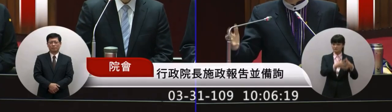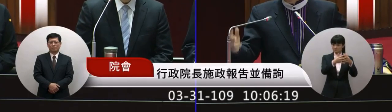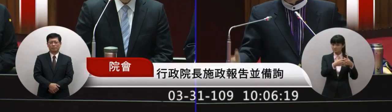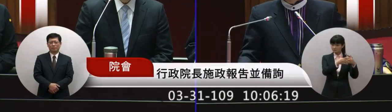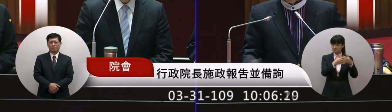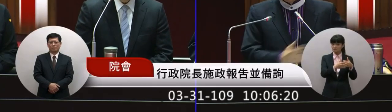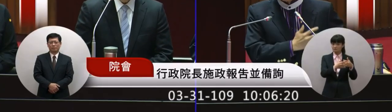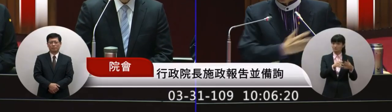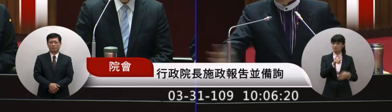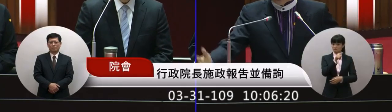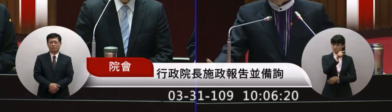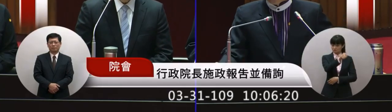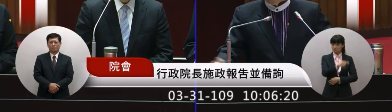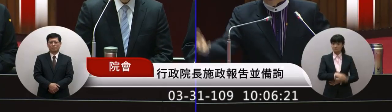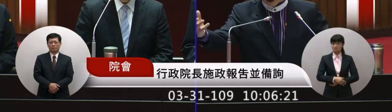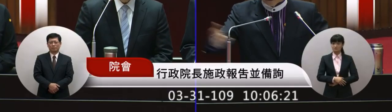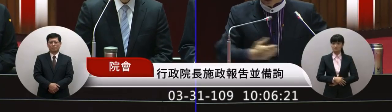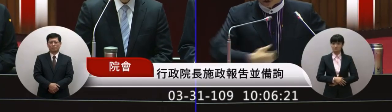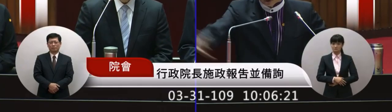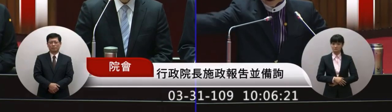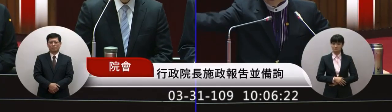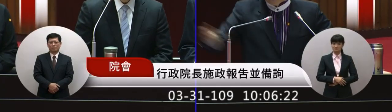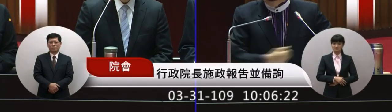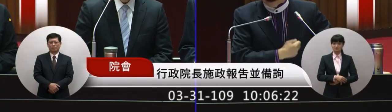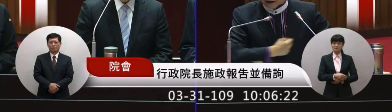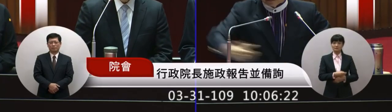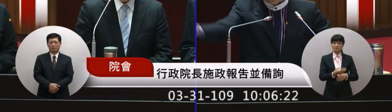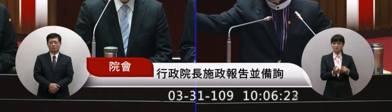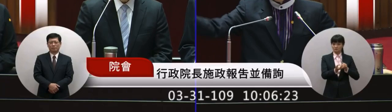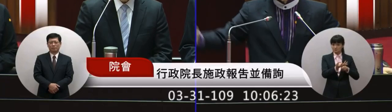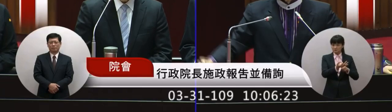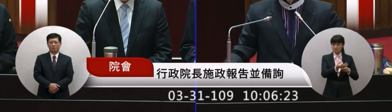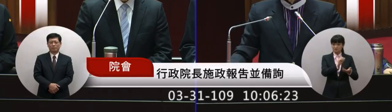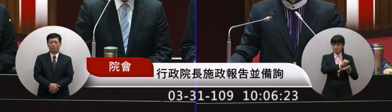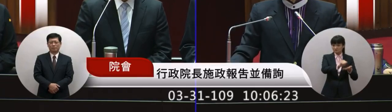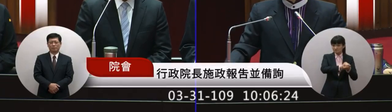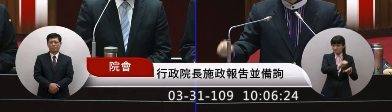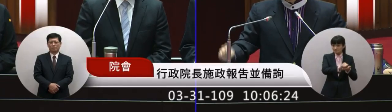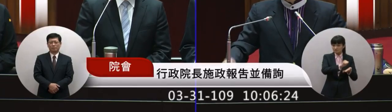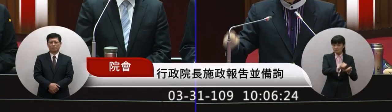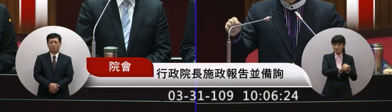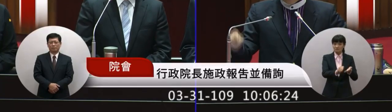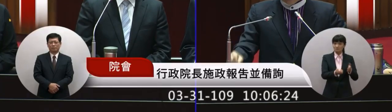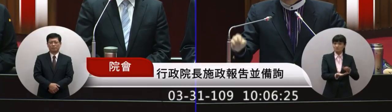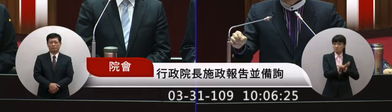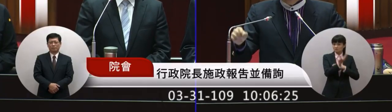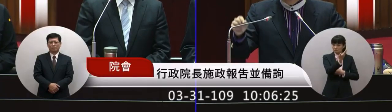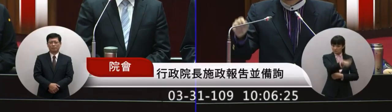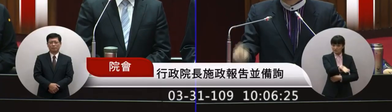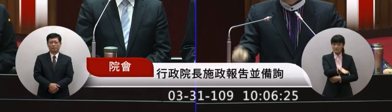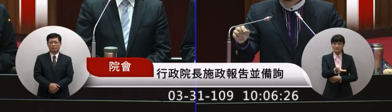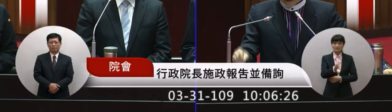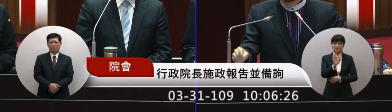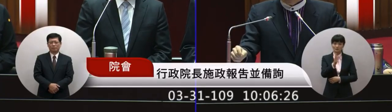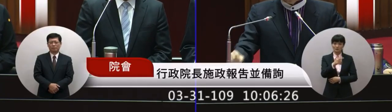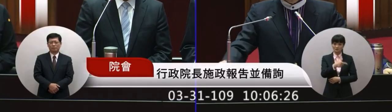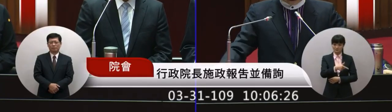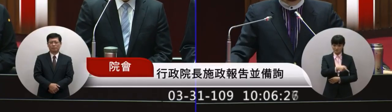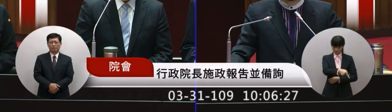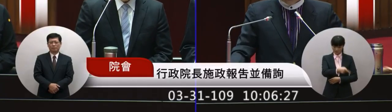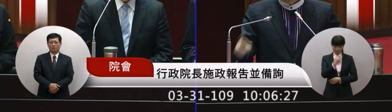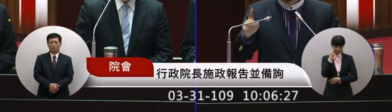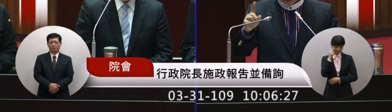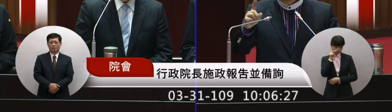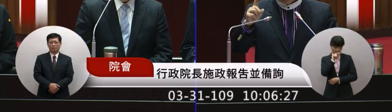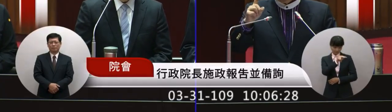为什么有史以来无限制印钞票 QE 仅一绑出来，就是看了这经济诶经验